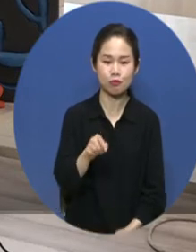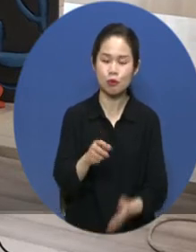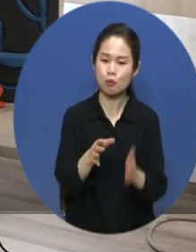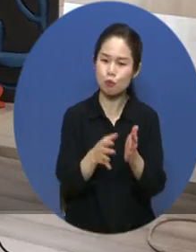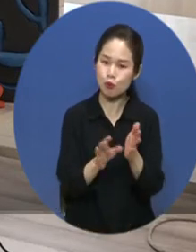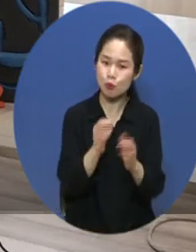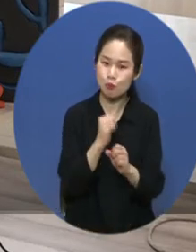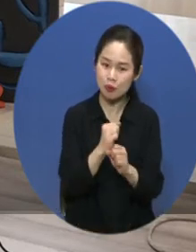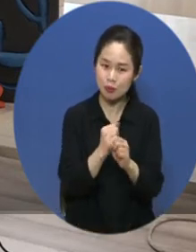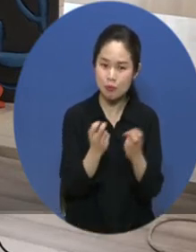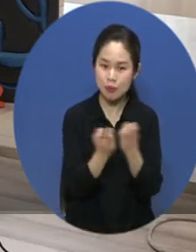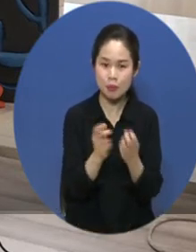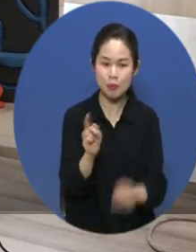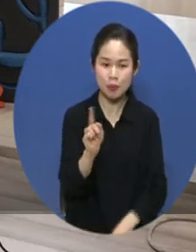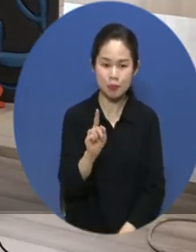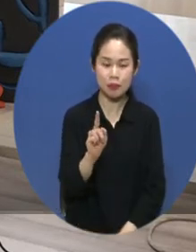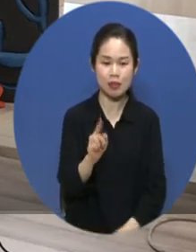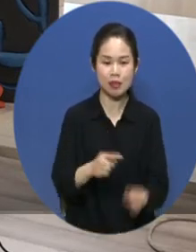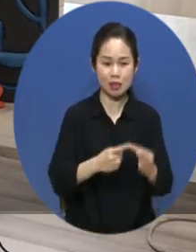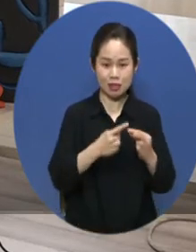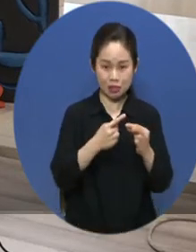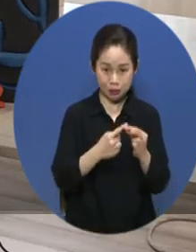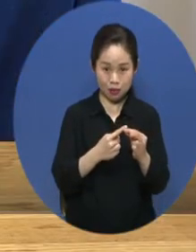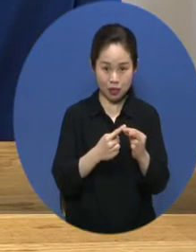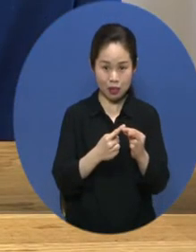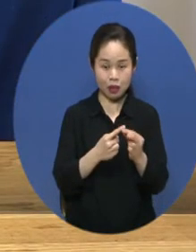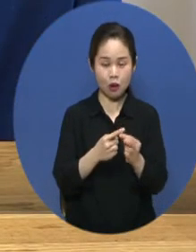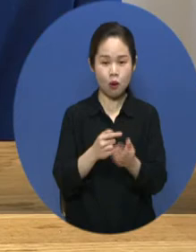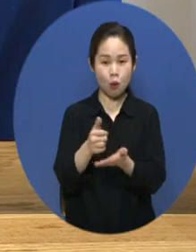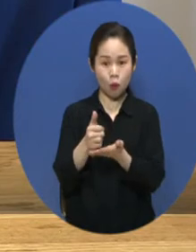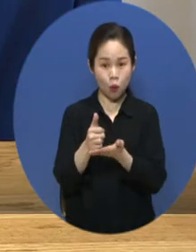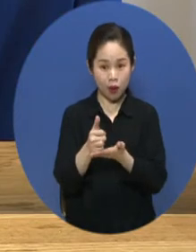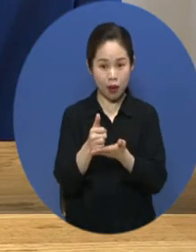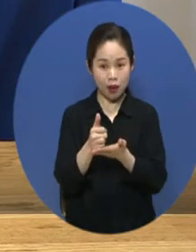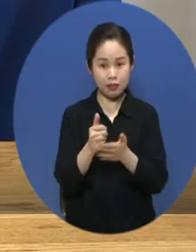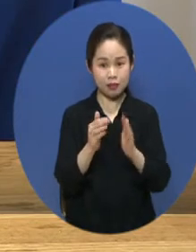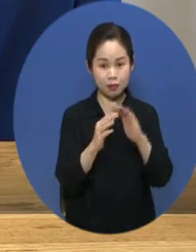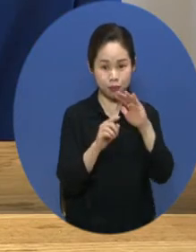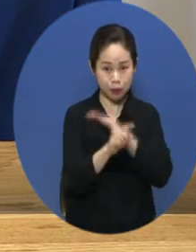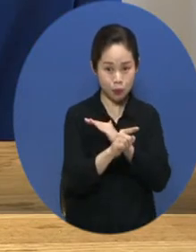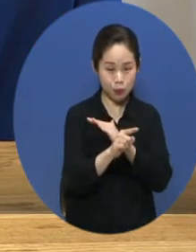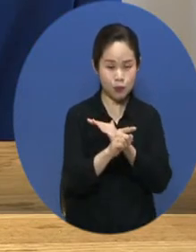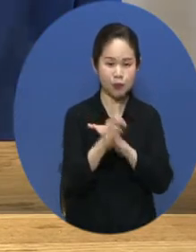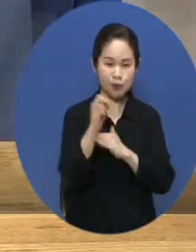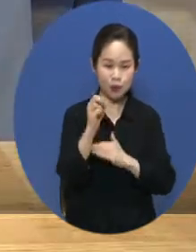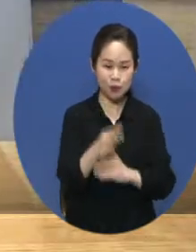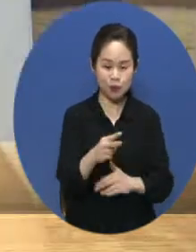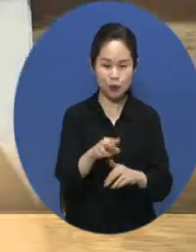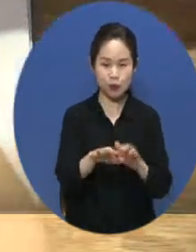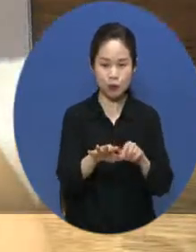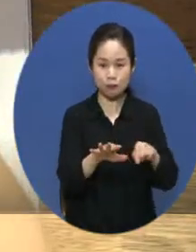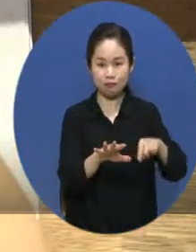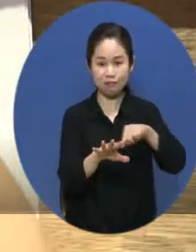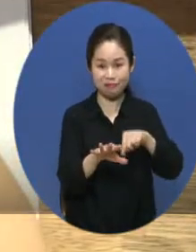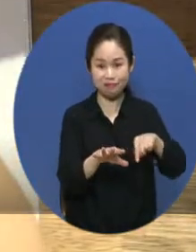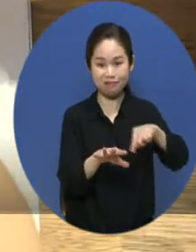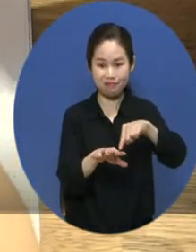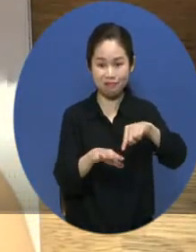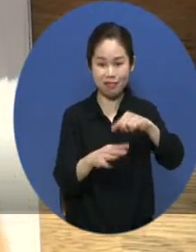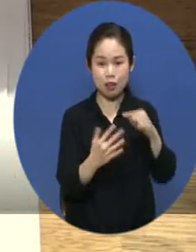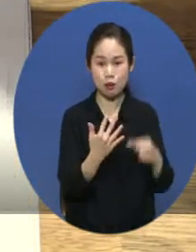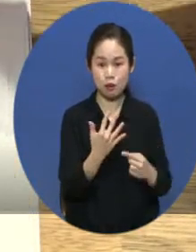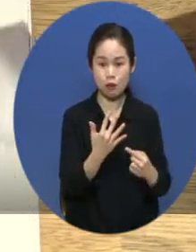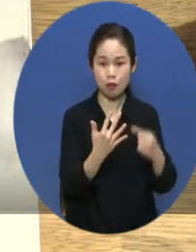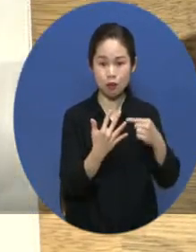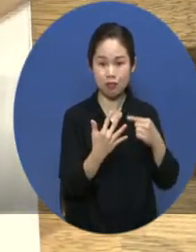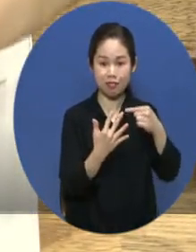됩니까? 첫 번째로는 저희가 이제 고객을 찾아가거나 고객의 손을 사진으로 측정해서 실제 고객의